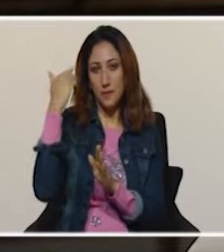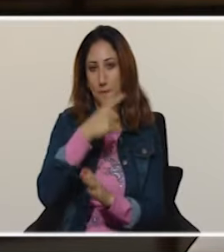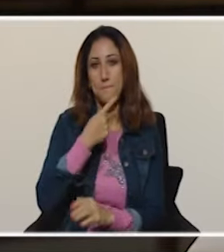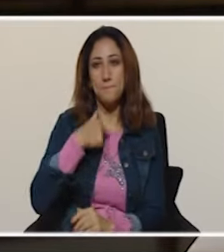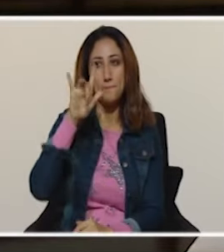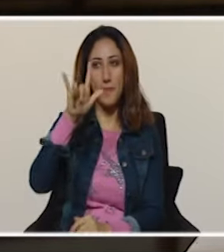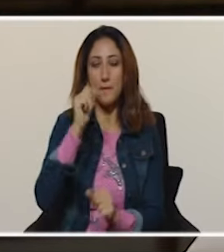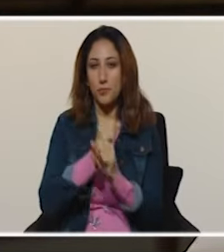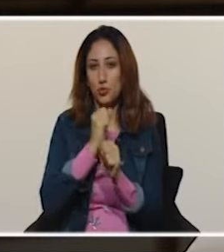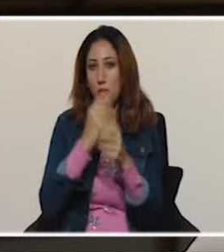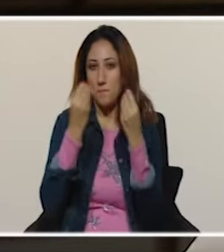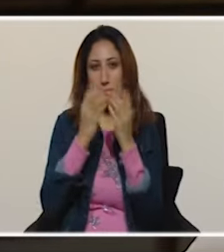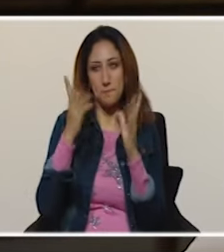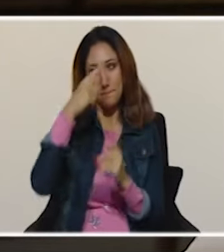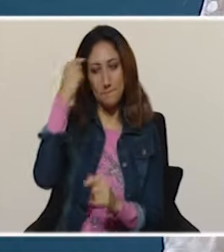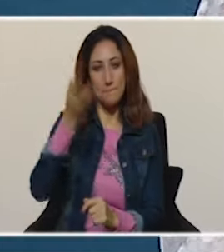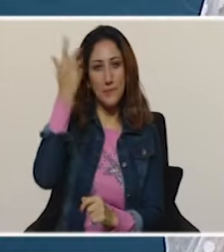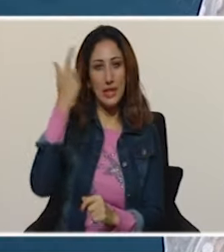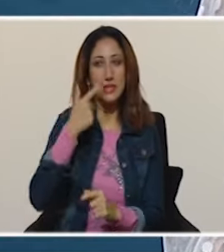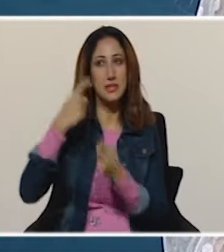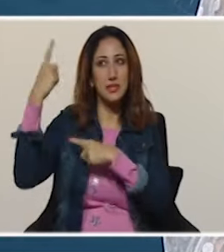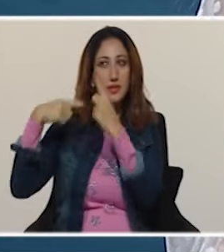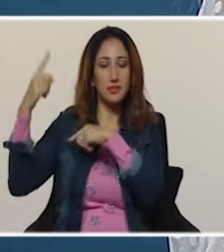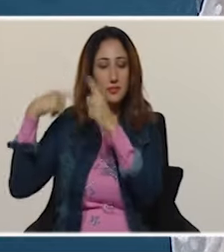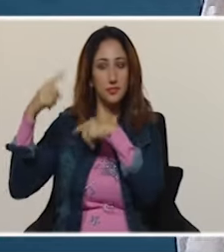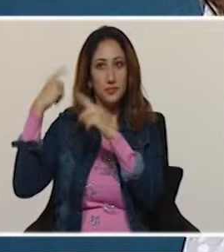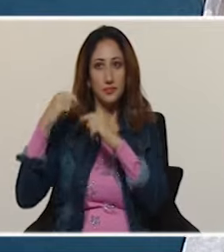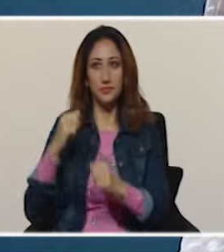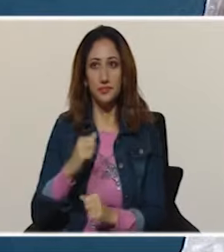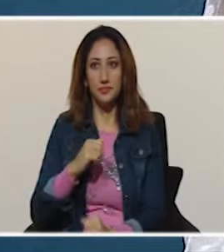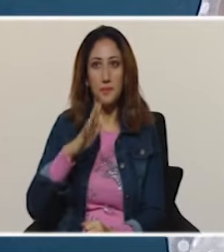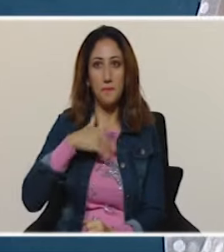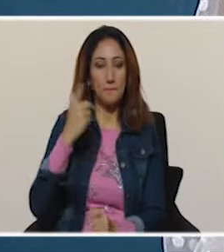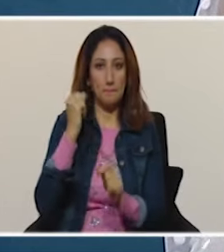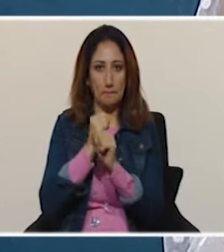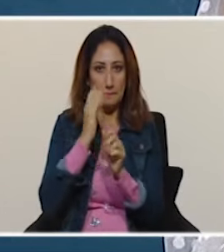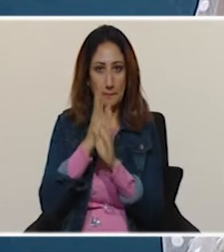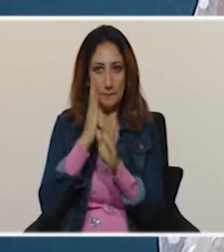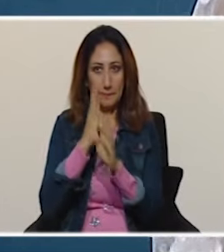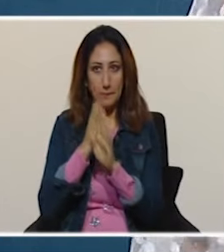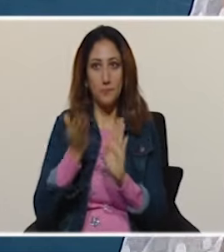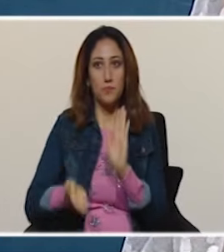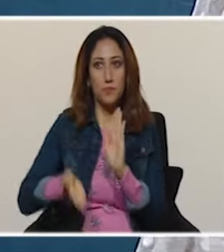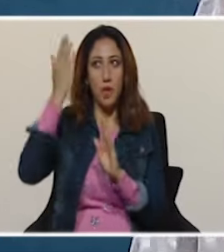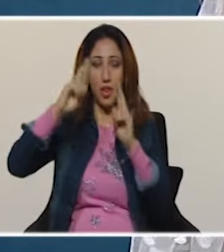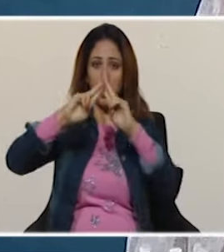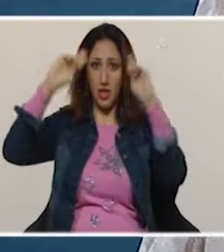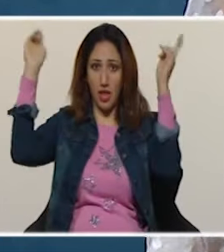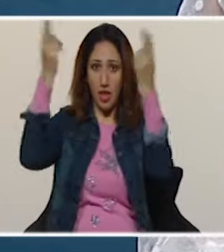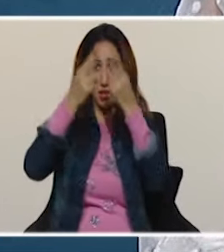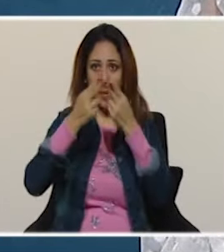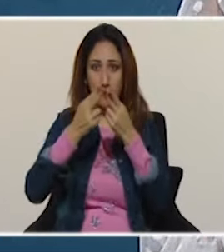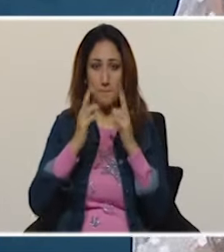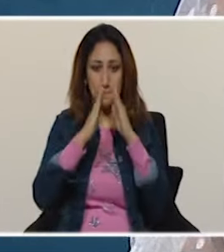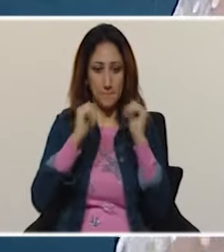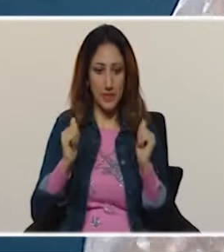تقفي قدامه هيكون مين وليه؟ دكتور زيفاجو، النجم العالمي المصري